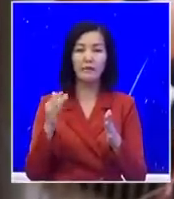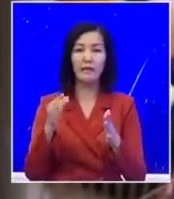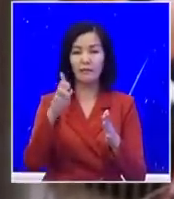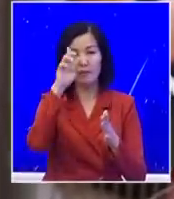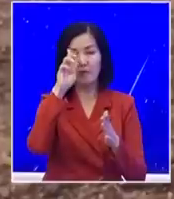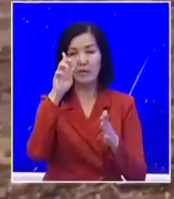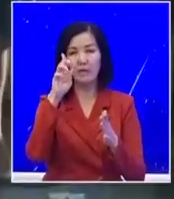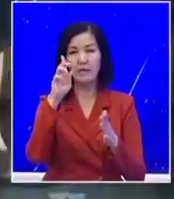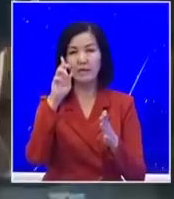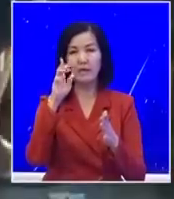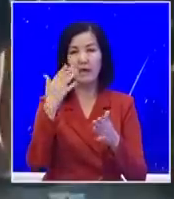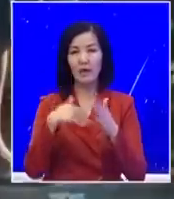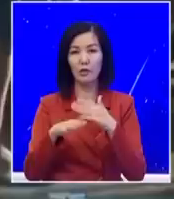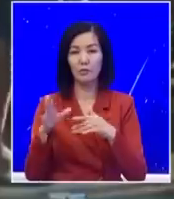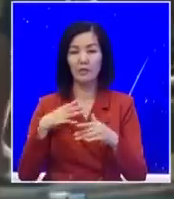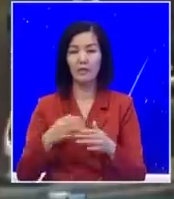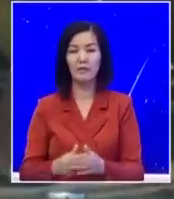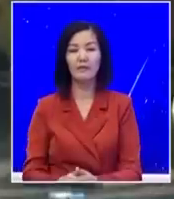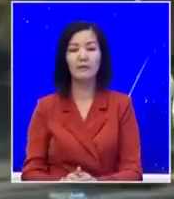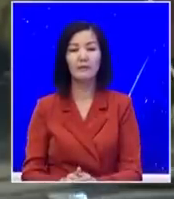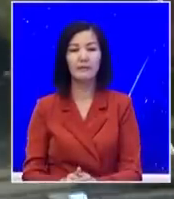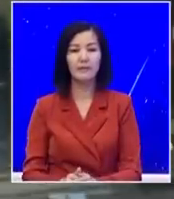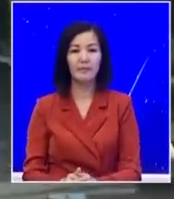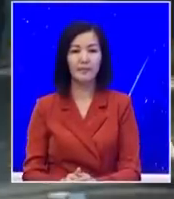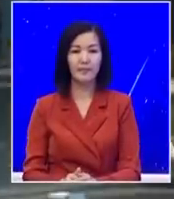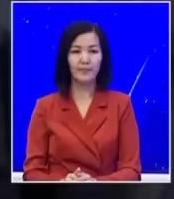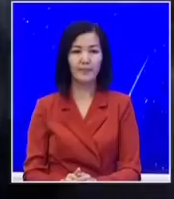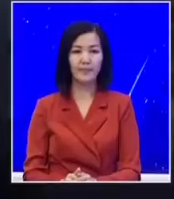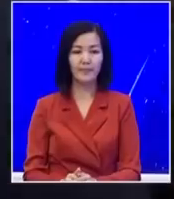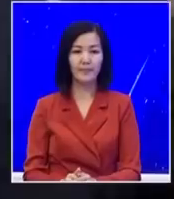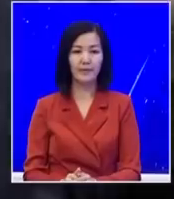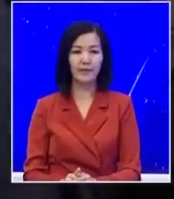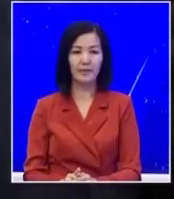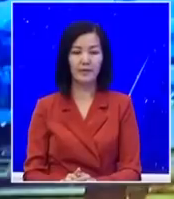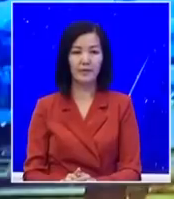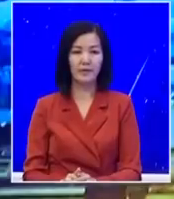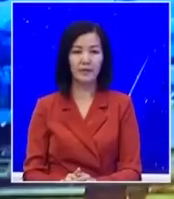екен. Топтаманы ғаламтор ақпараттарымен дайындаған Меруерт Қыдырбайқызы, Жетісу арнасы.